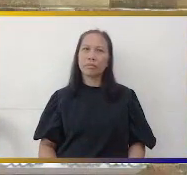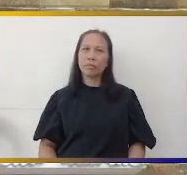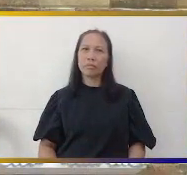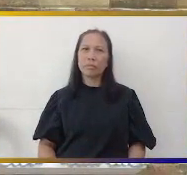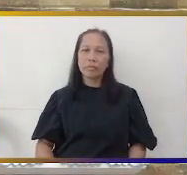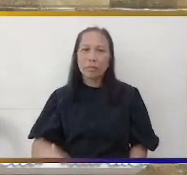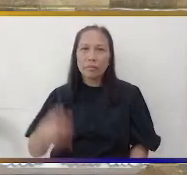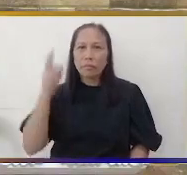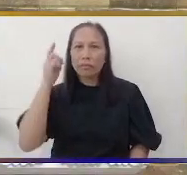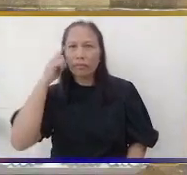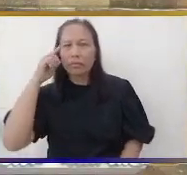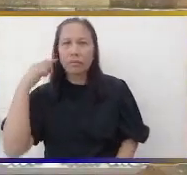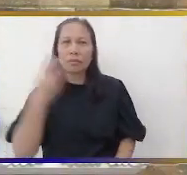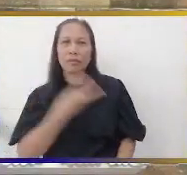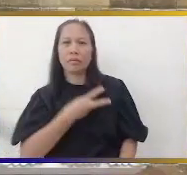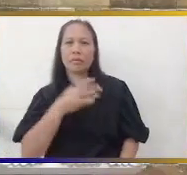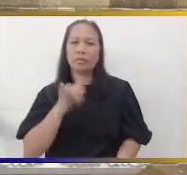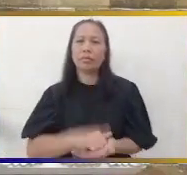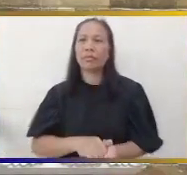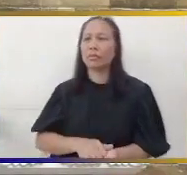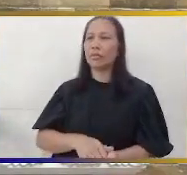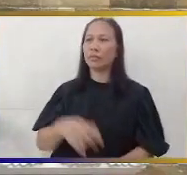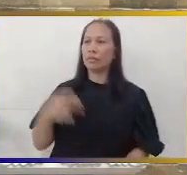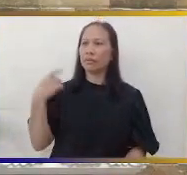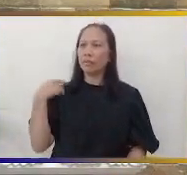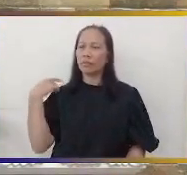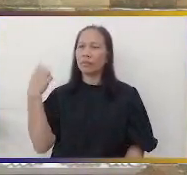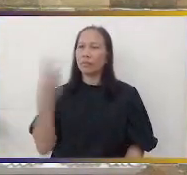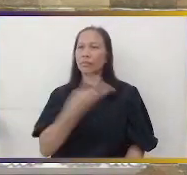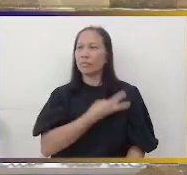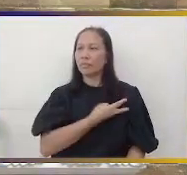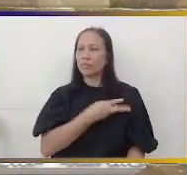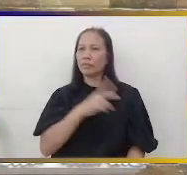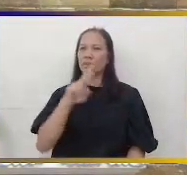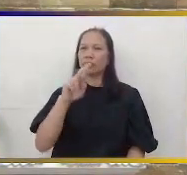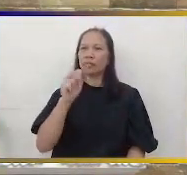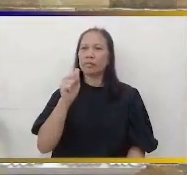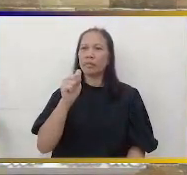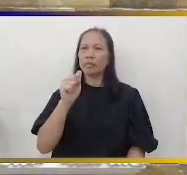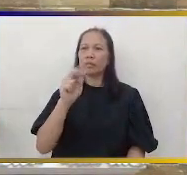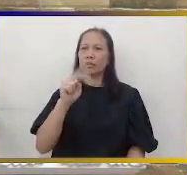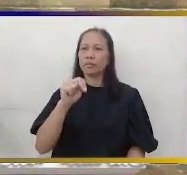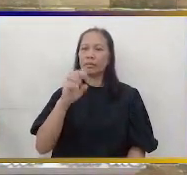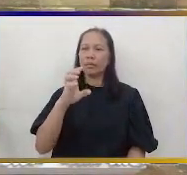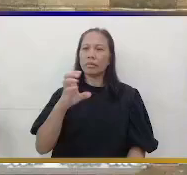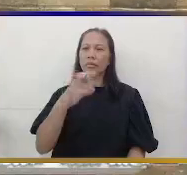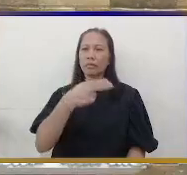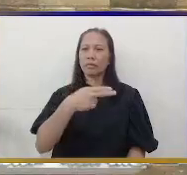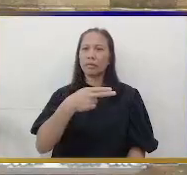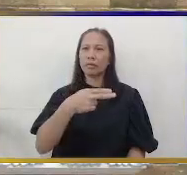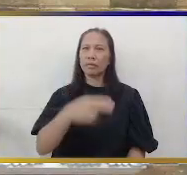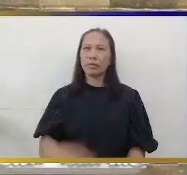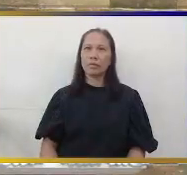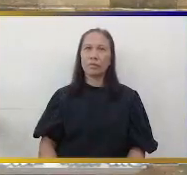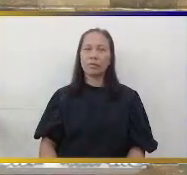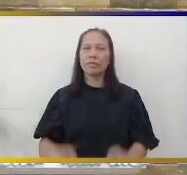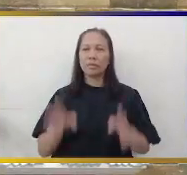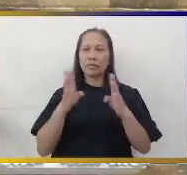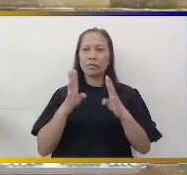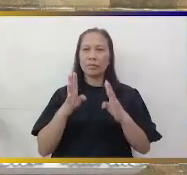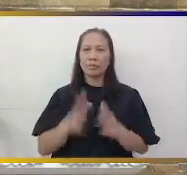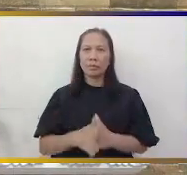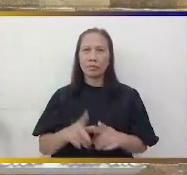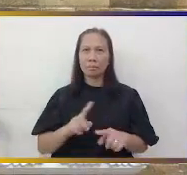rano wala bakit ang lasa rason natin palagi Paano ba bahay nga ng manok hirap na hirap eh